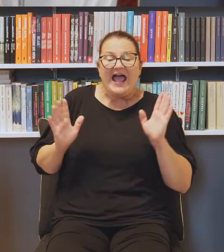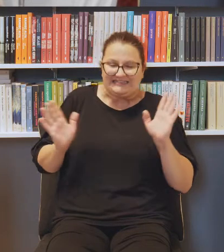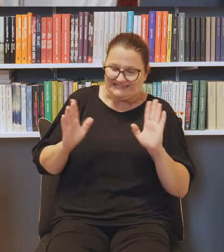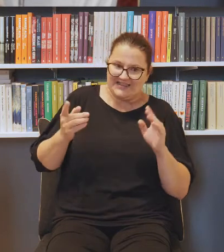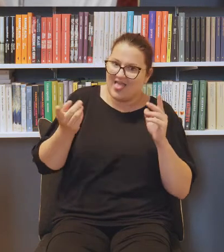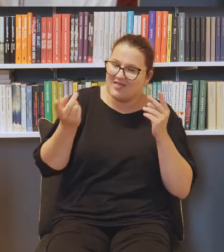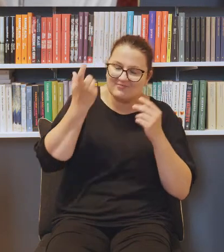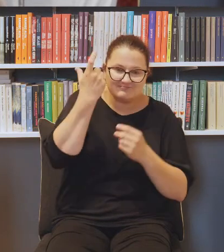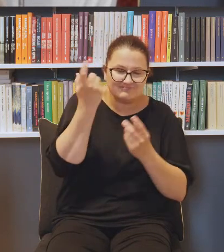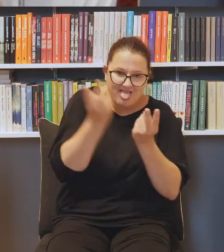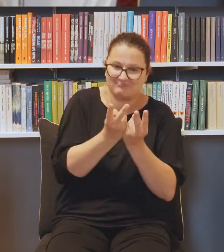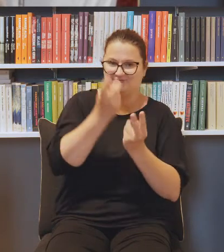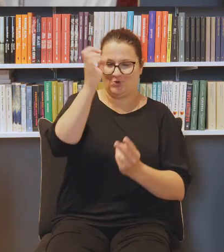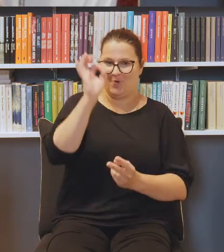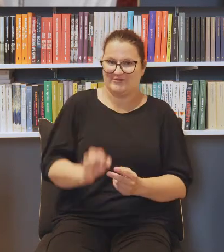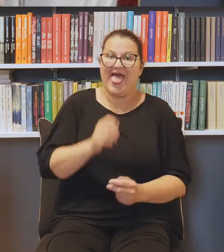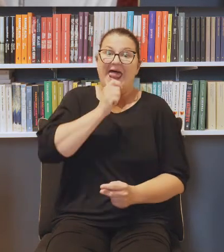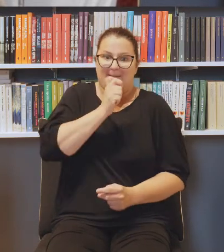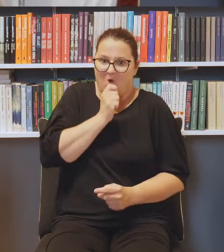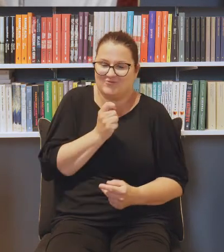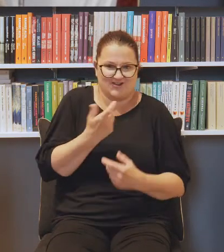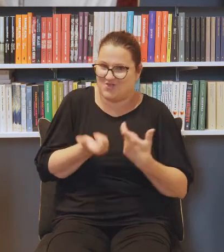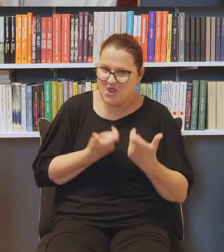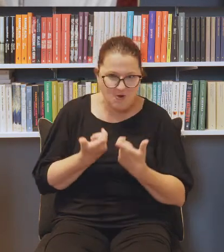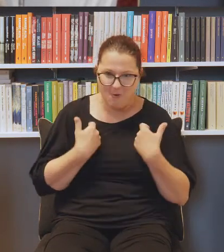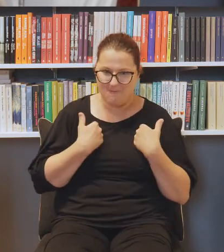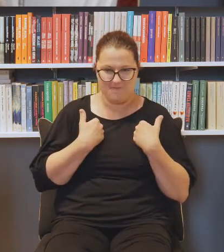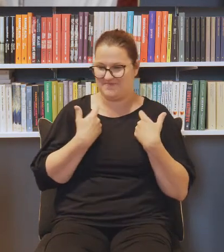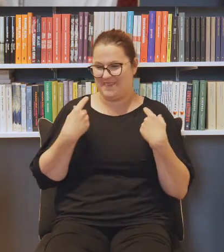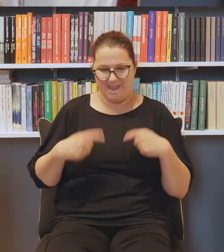No, przecież to nie jest reportaż. No i właśnie też takie